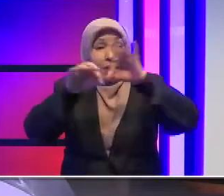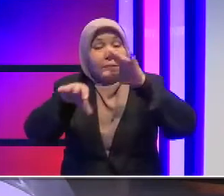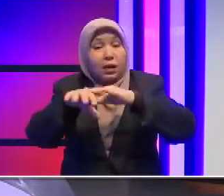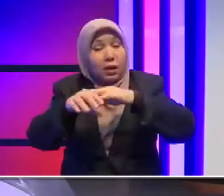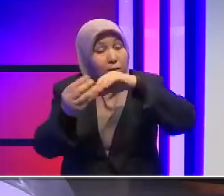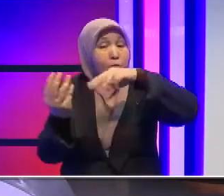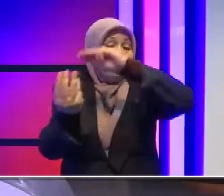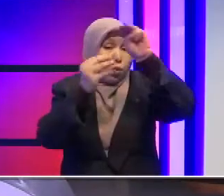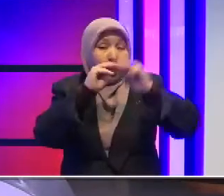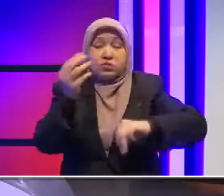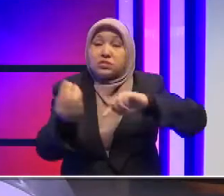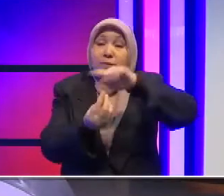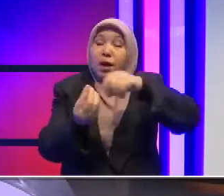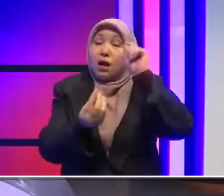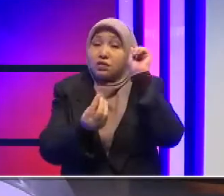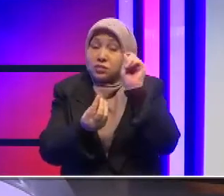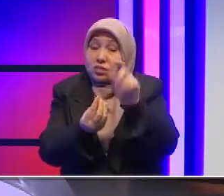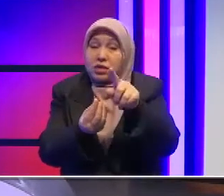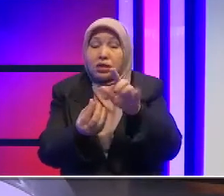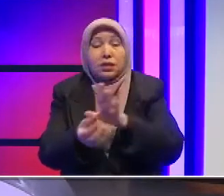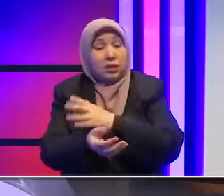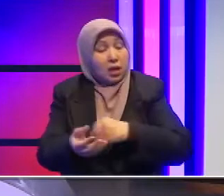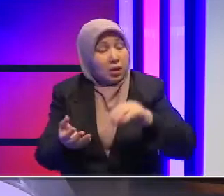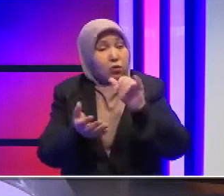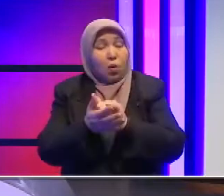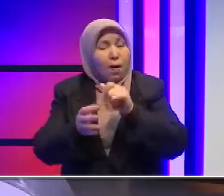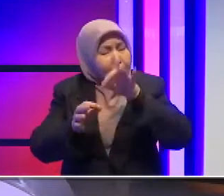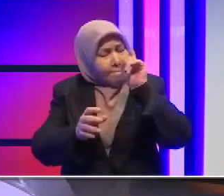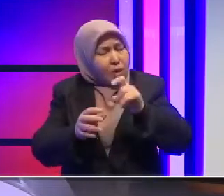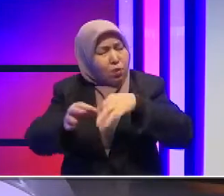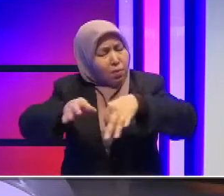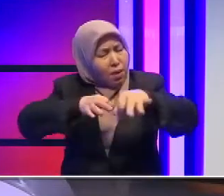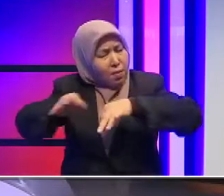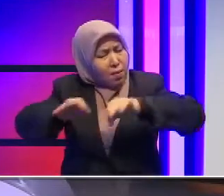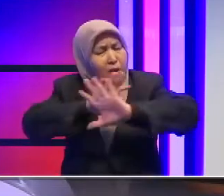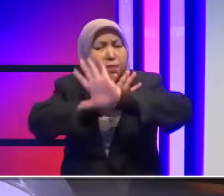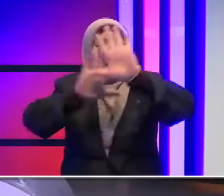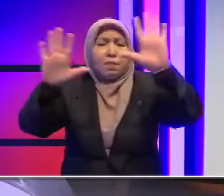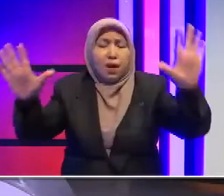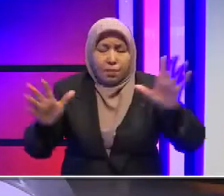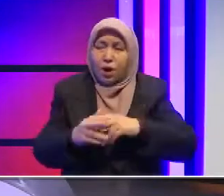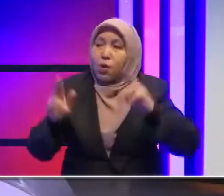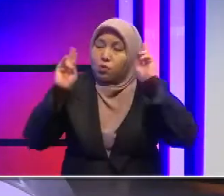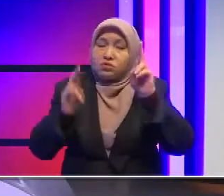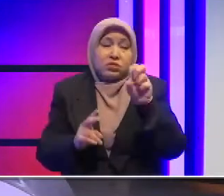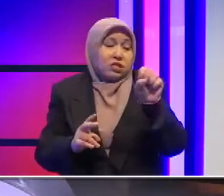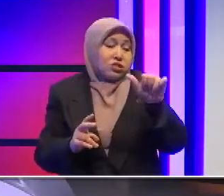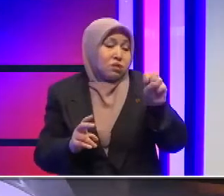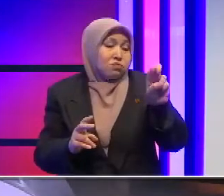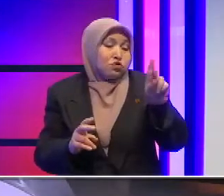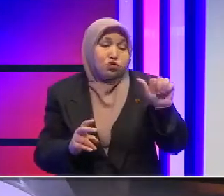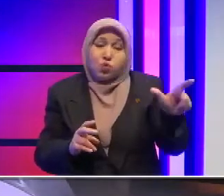iaitu tentang bahimatil an'am. Perlukan pencerahan, kita sama-sama nak mengulang kaji bersama Al-Fadhil Ustaz Syamsul